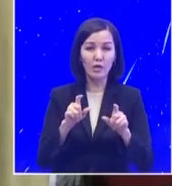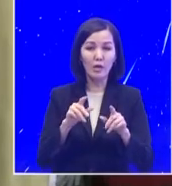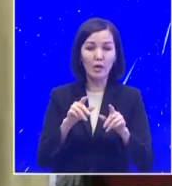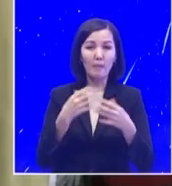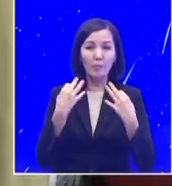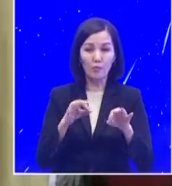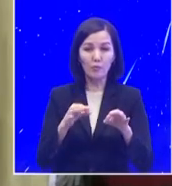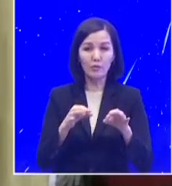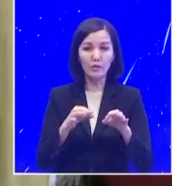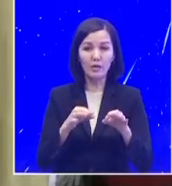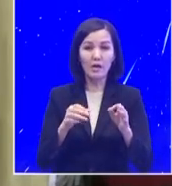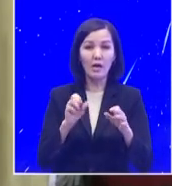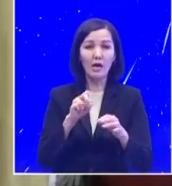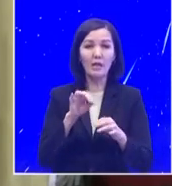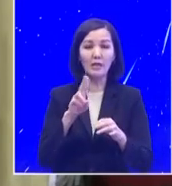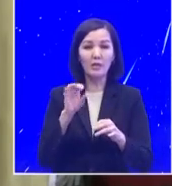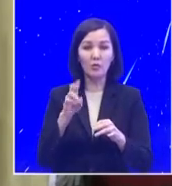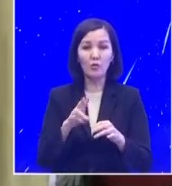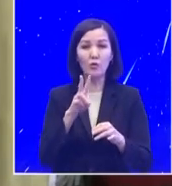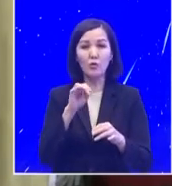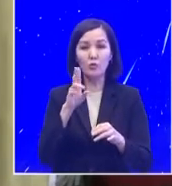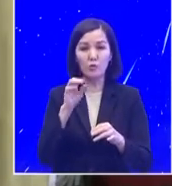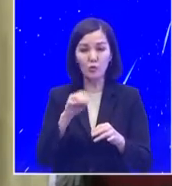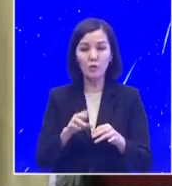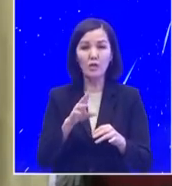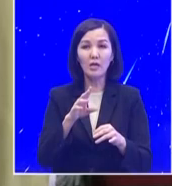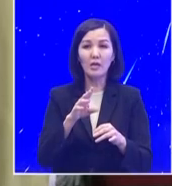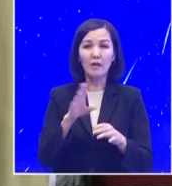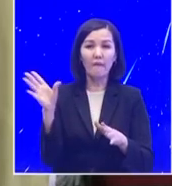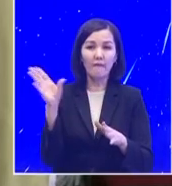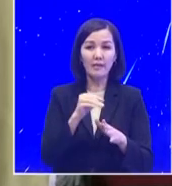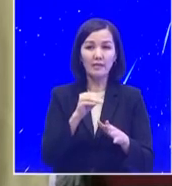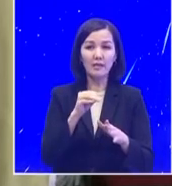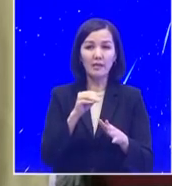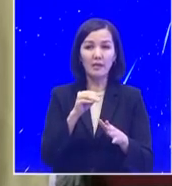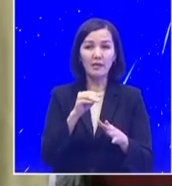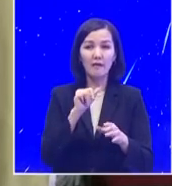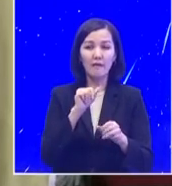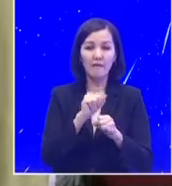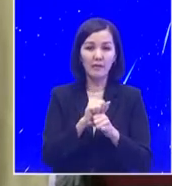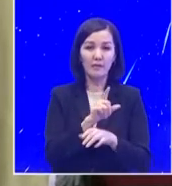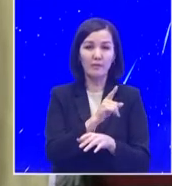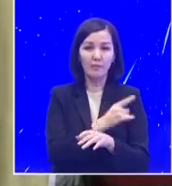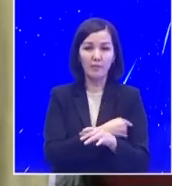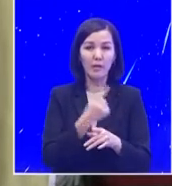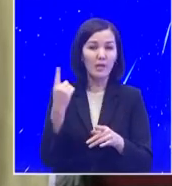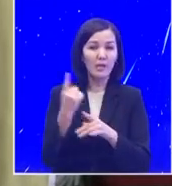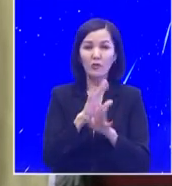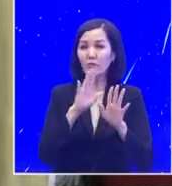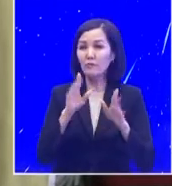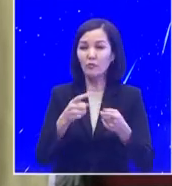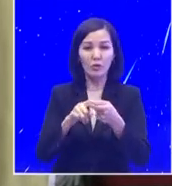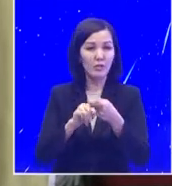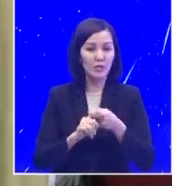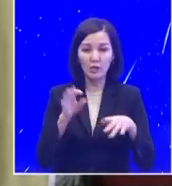Это Алтынколь, это Нуржолы, это МЦПС. Везде выставлены посты. Пока ни одного случая